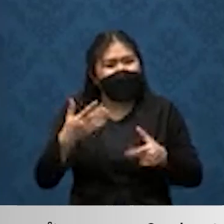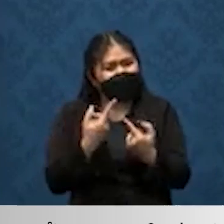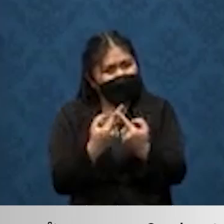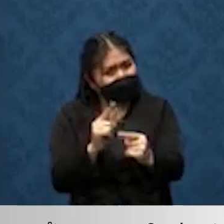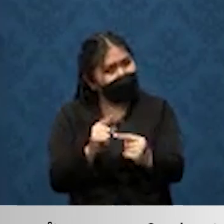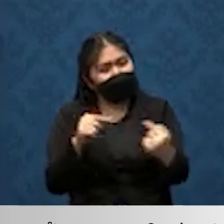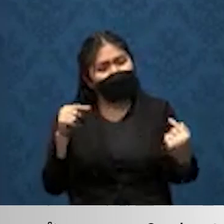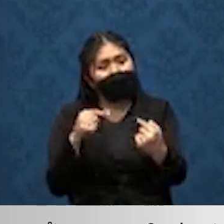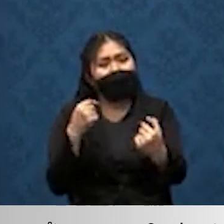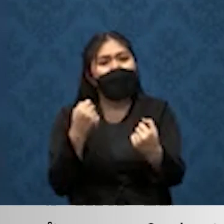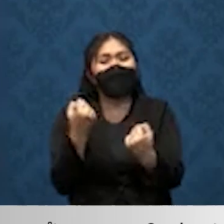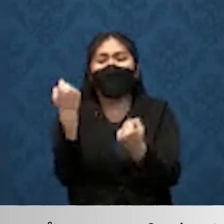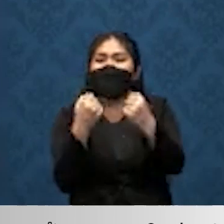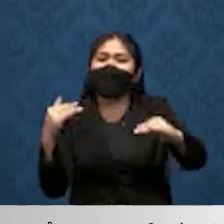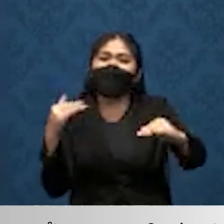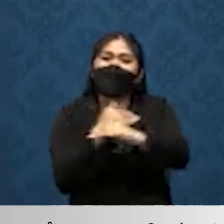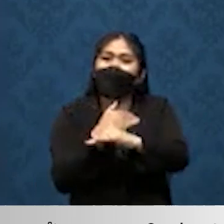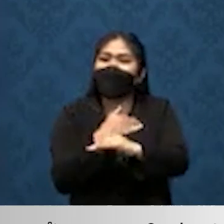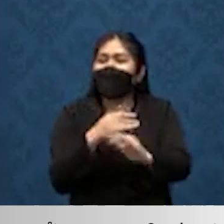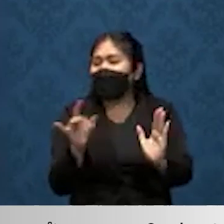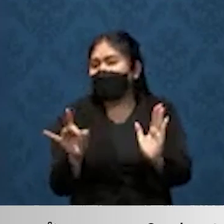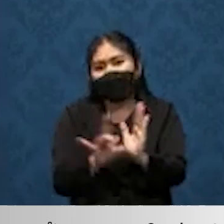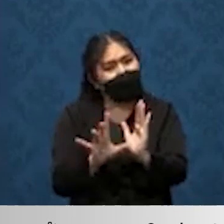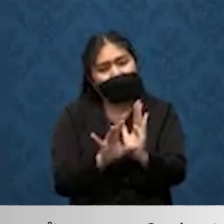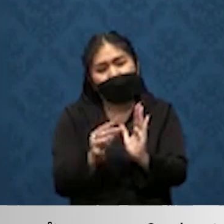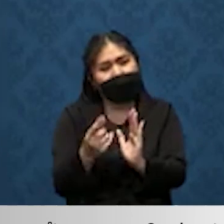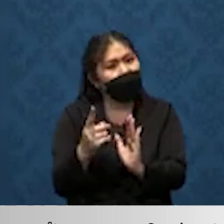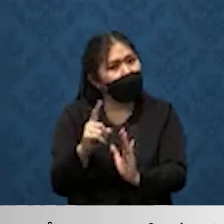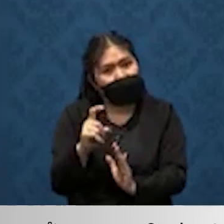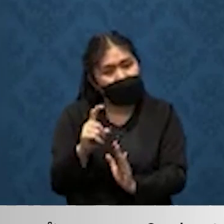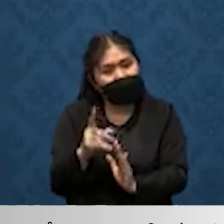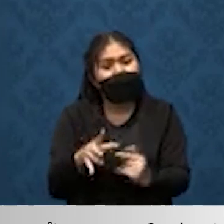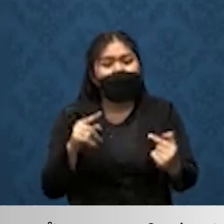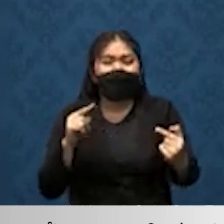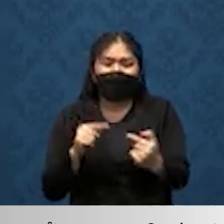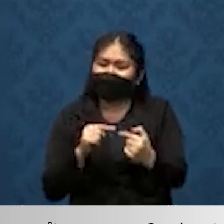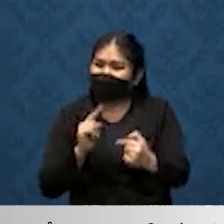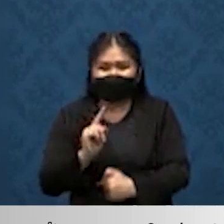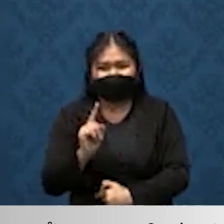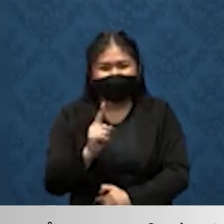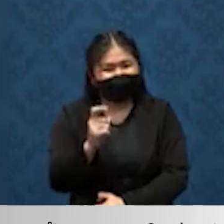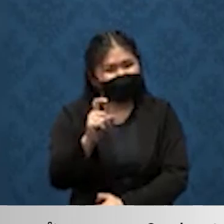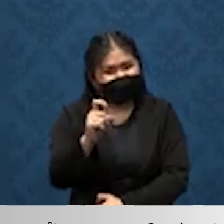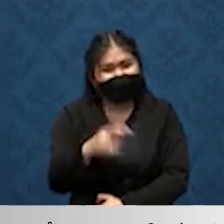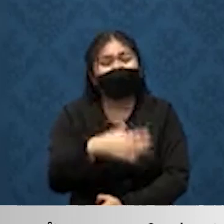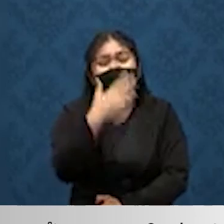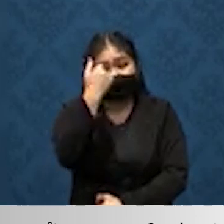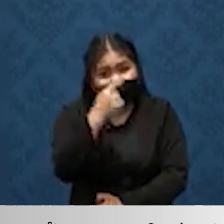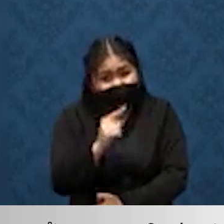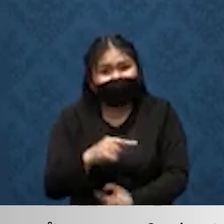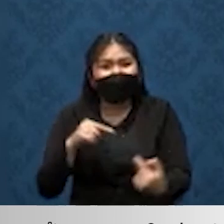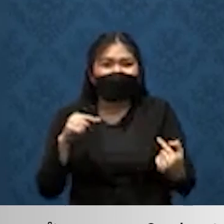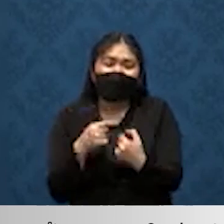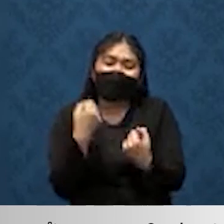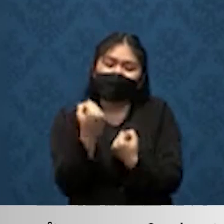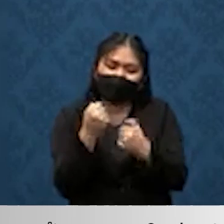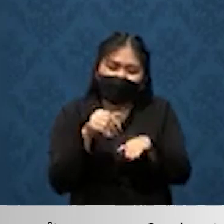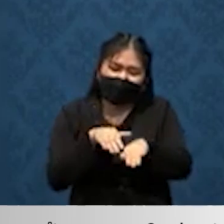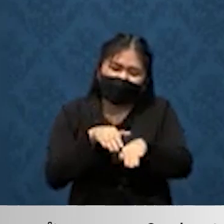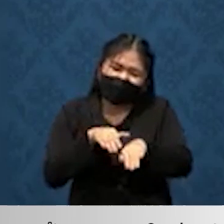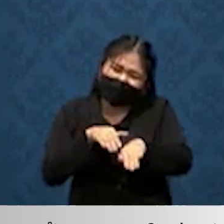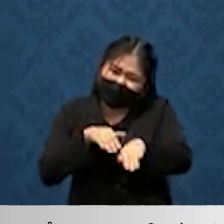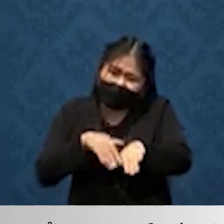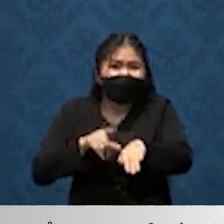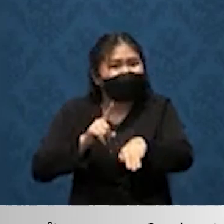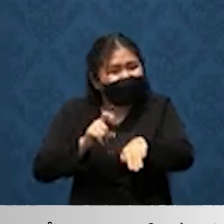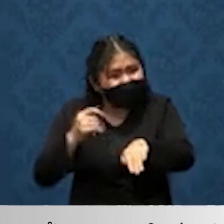ขาดระบบขนส่งมวนชนทมีคุภาพในการรับลองการเจริเติบโตทำให้การสันจรของพี่น้ประชาชนบริณน